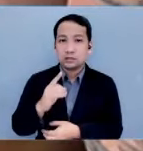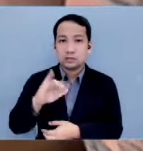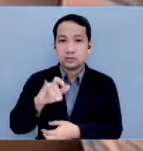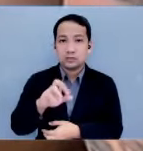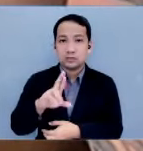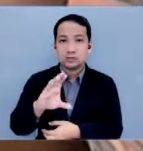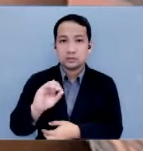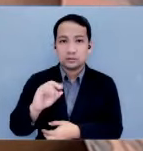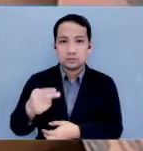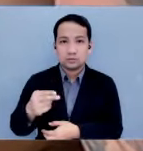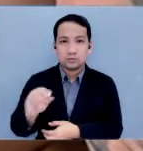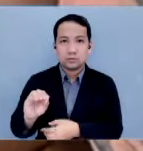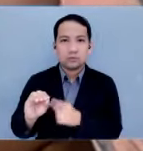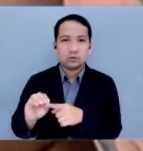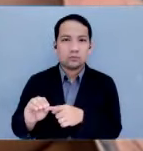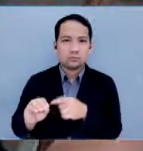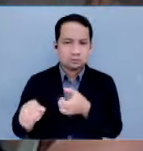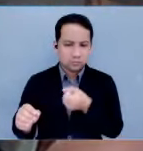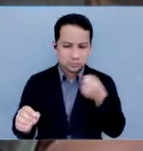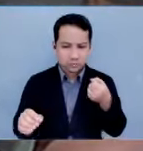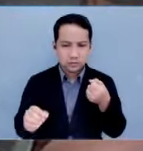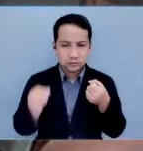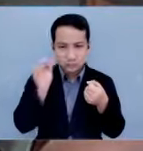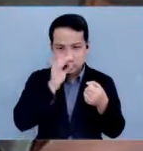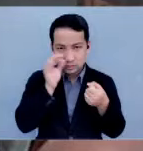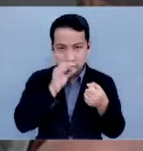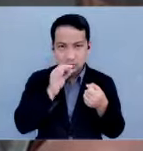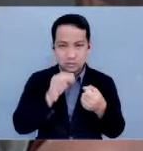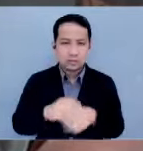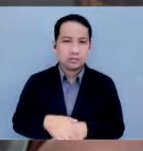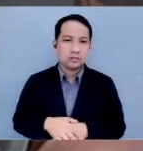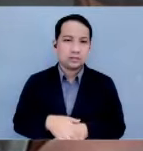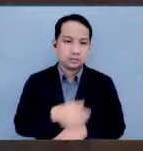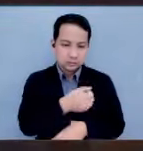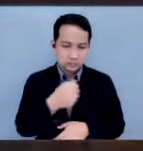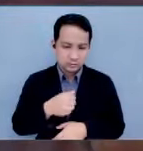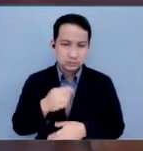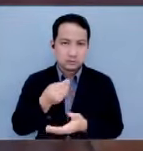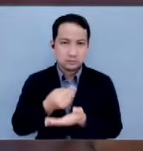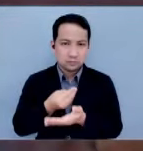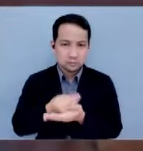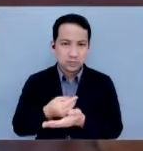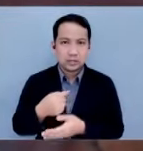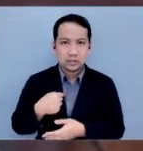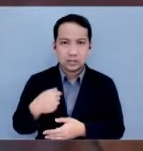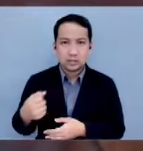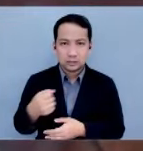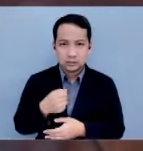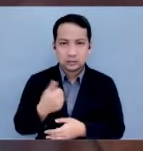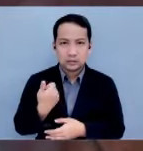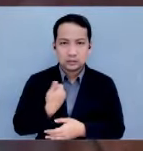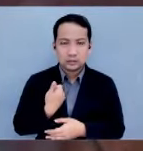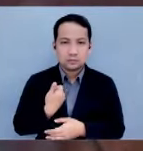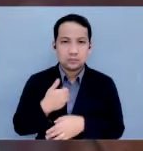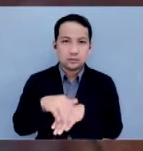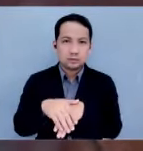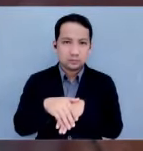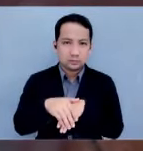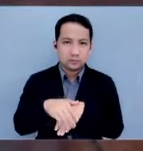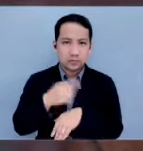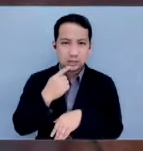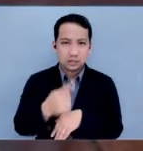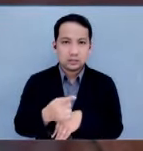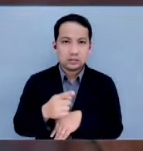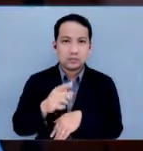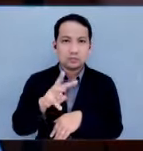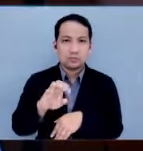nakuhang droga ang mga pulis sa kanila. Ayun lang po yung nakuha po nila sa akin, pera lang po. Tumanggi namang magbigay ng pahayag si alias Weng at